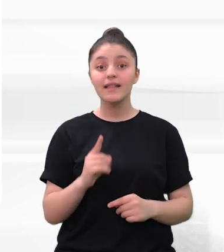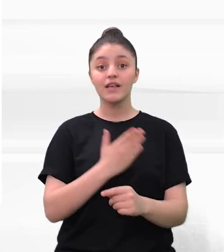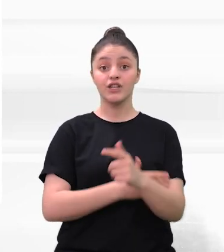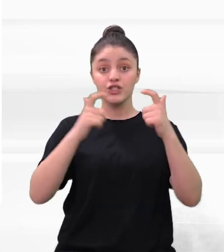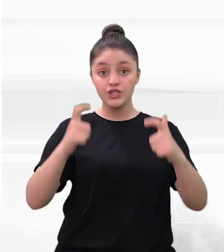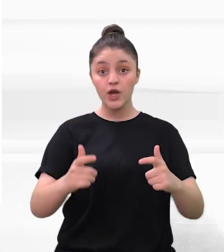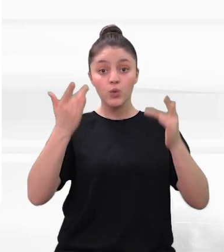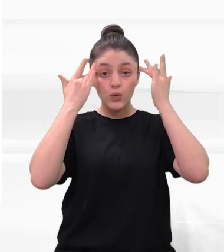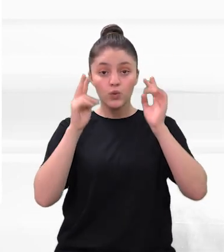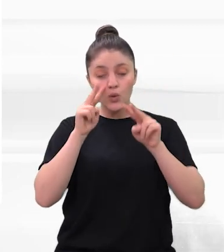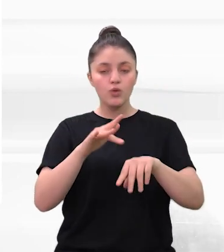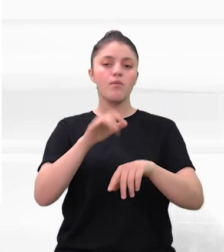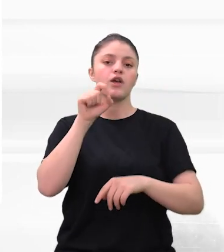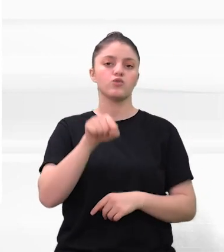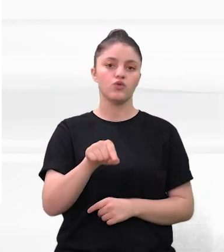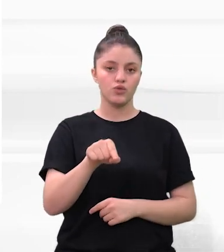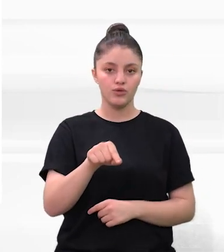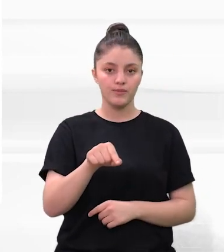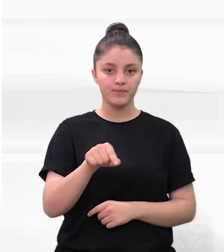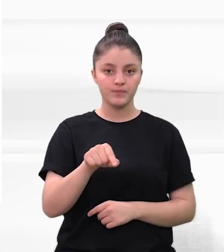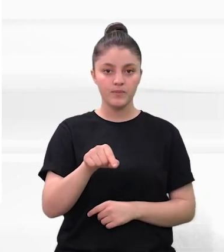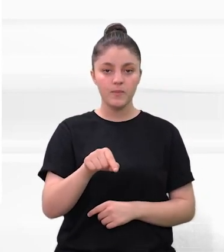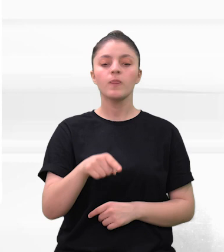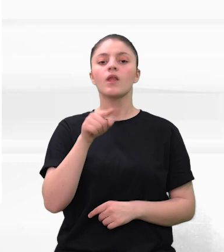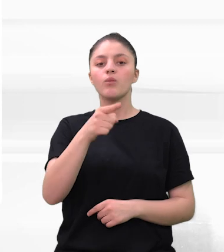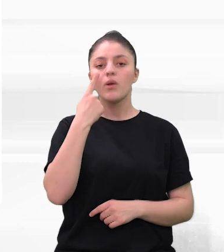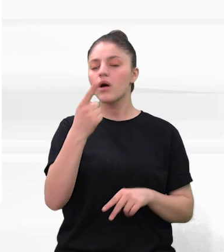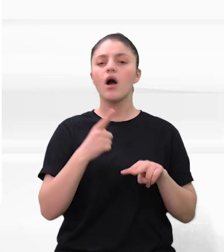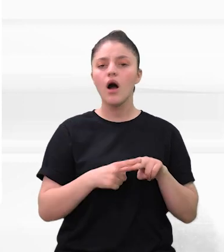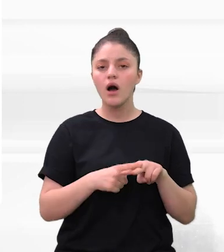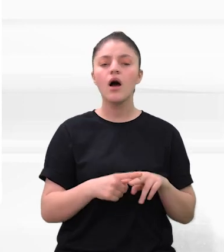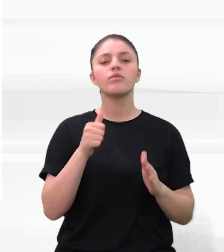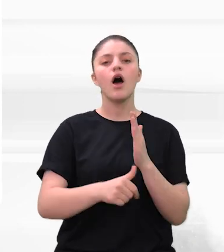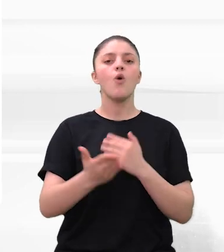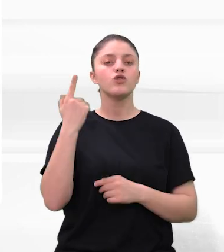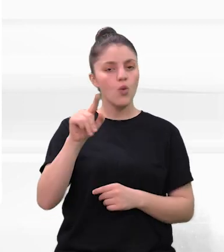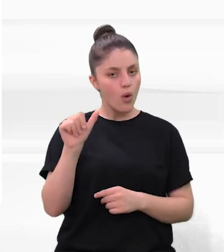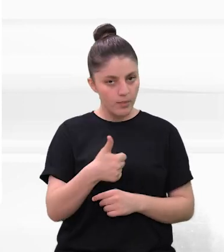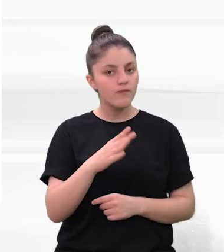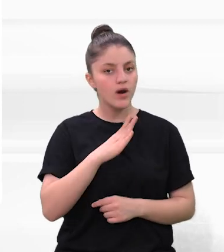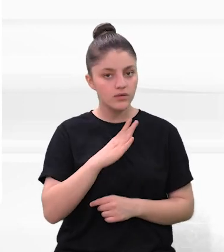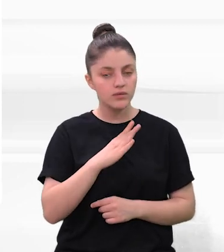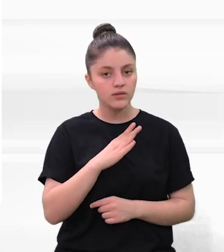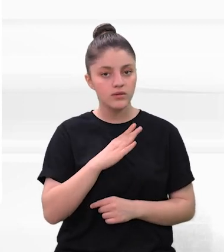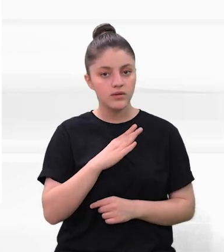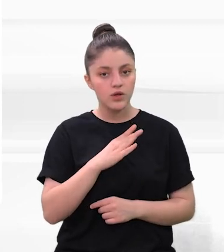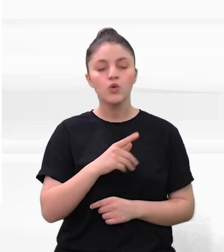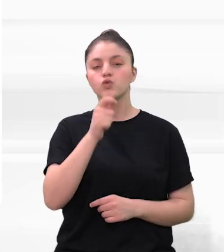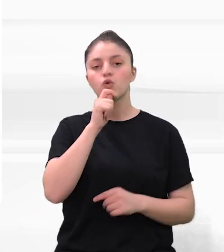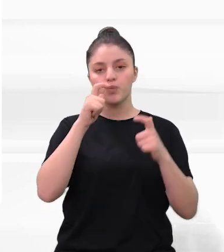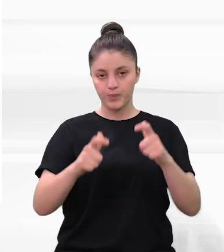şehir kötü görülür merkez olarak kabul edilir alacağız üç iyi ne Tanrısı en önemli merkezlerden birisidir